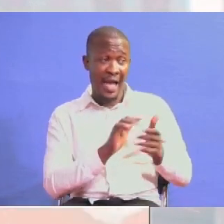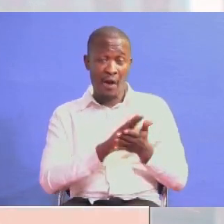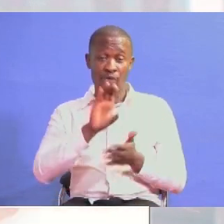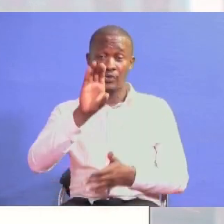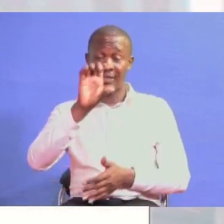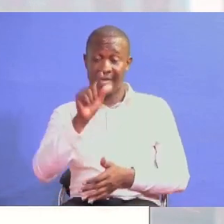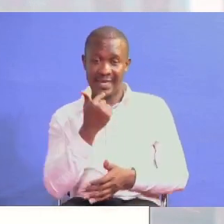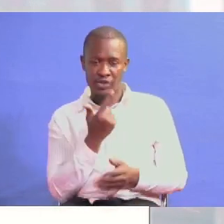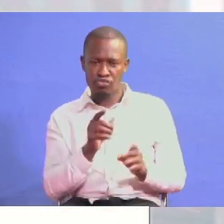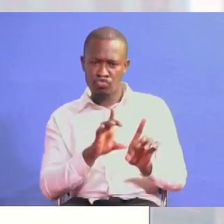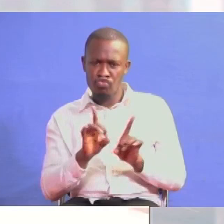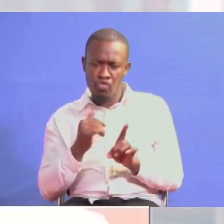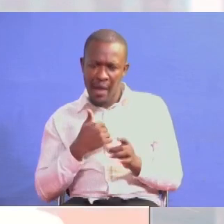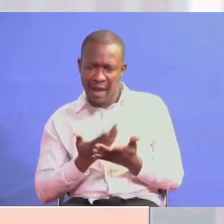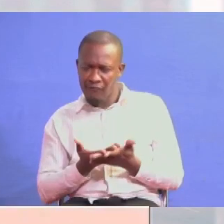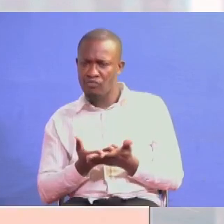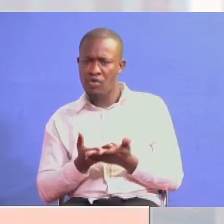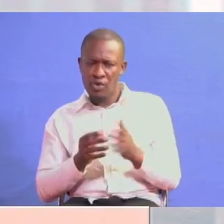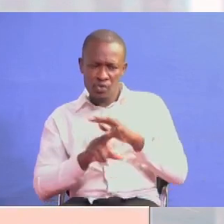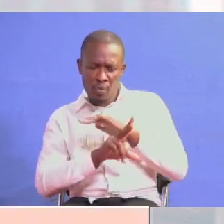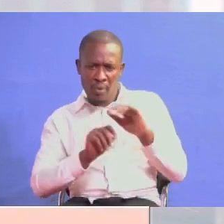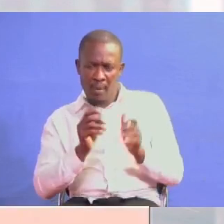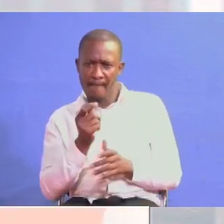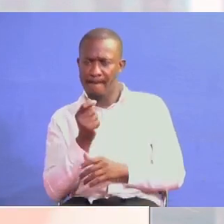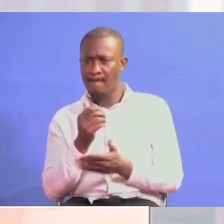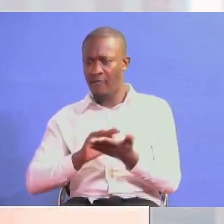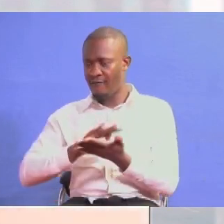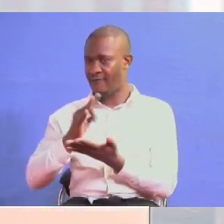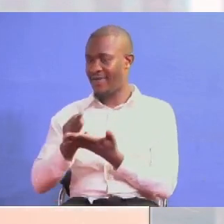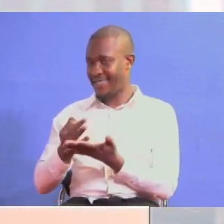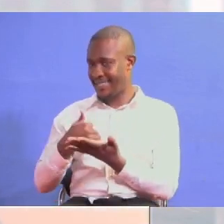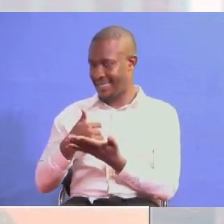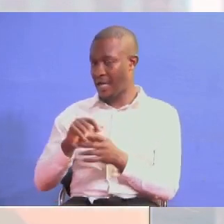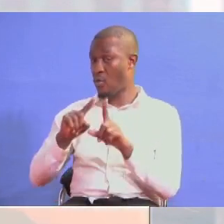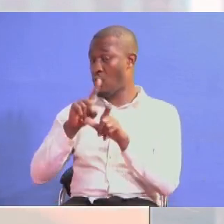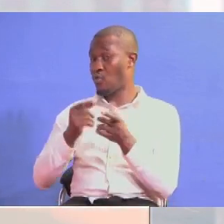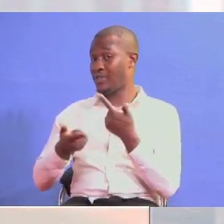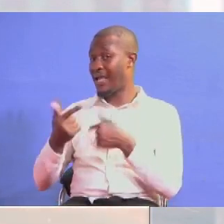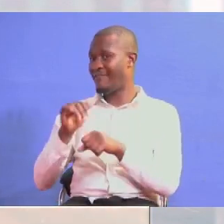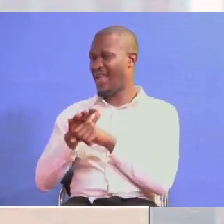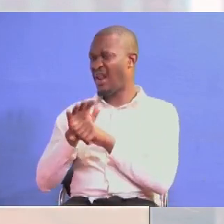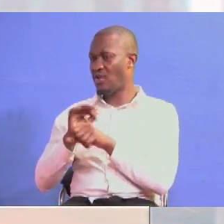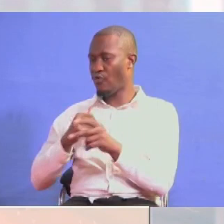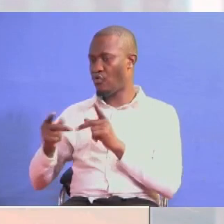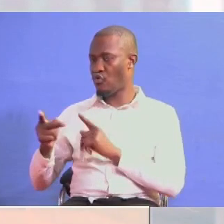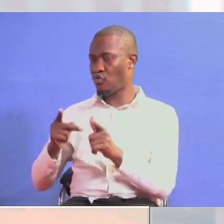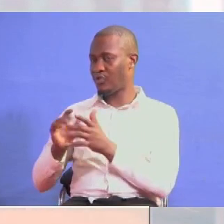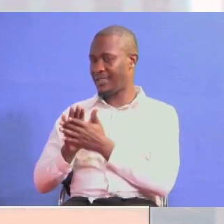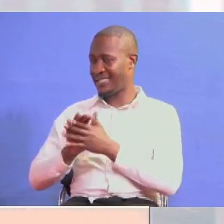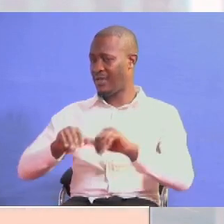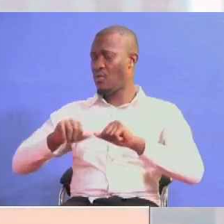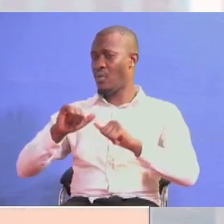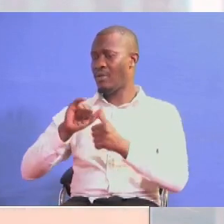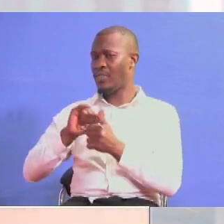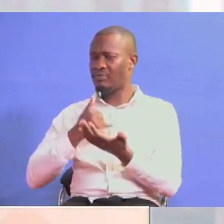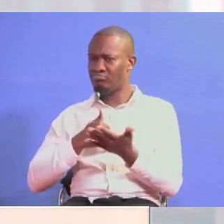alihusika katika utapeli wa pesa katika wizara hiyo. Swala hilo limezua gumzo kwa wabunge wengi wakikubaliana na mswada huo